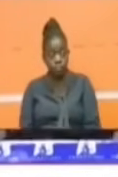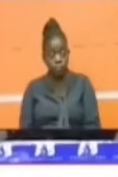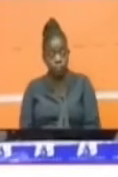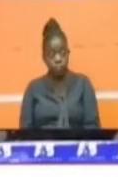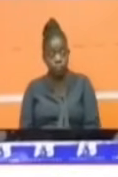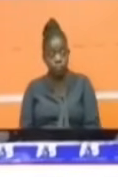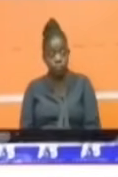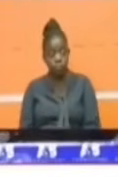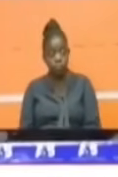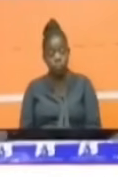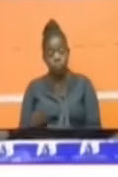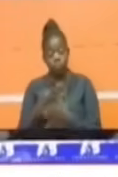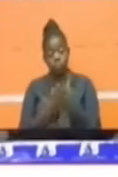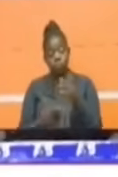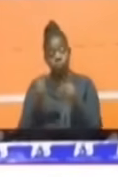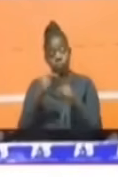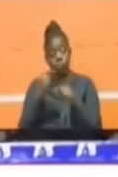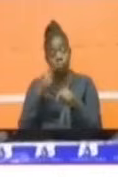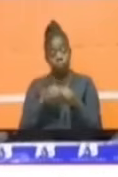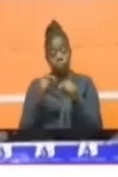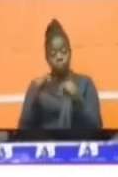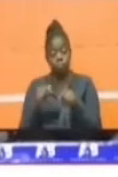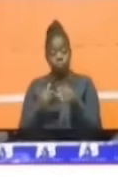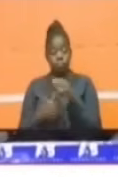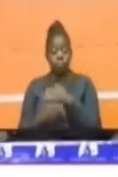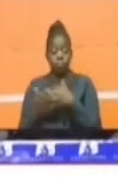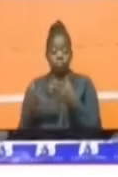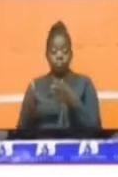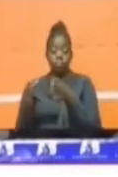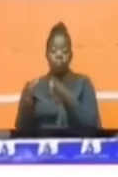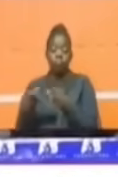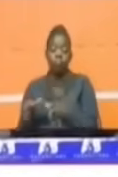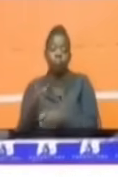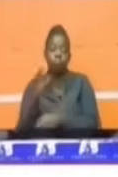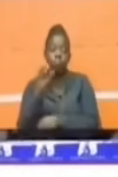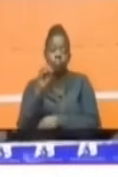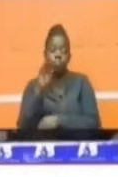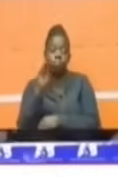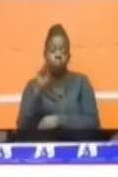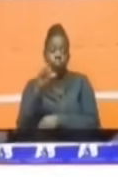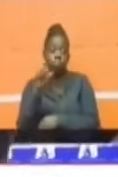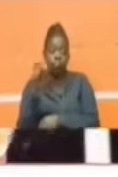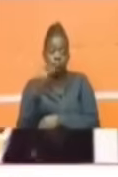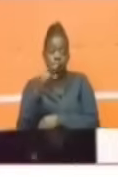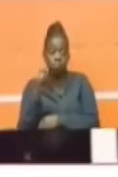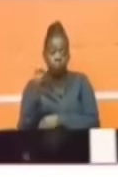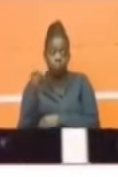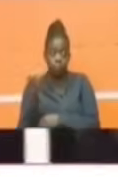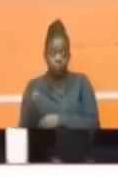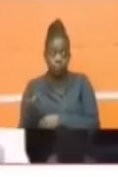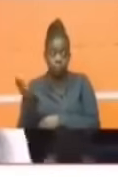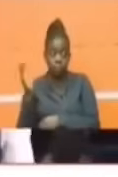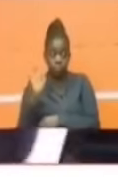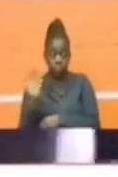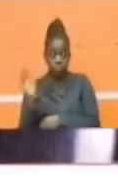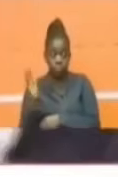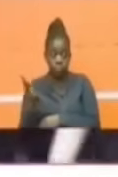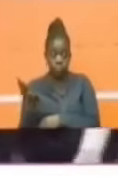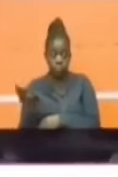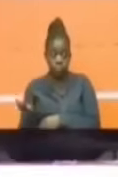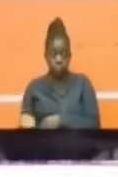Ababiri bano balidde amatereke mu kyekikeesezza olwaleero Club Obrigato mu lwano olwatomeddwa Muzami Lusemudu Farewell